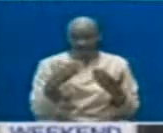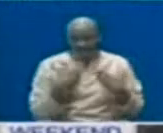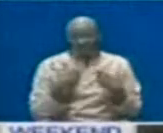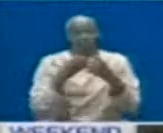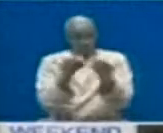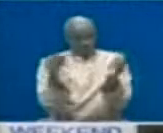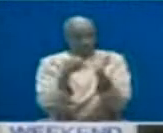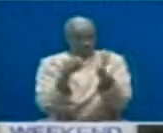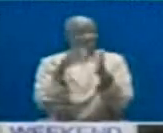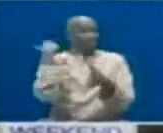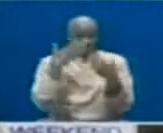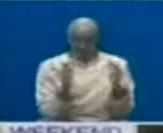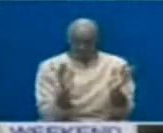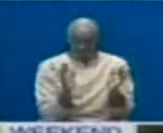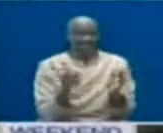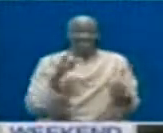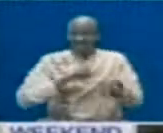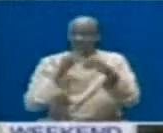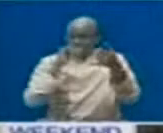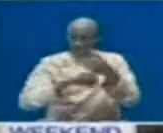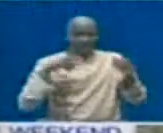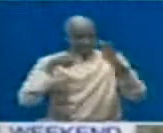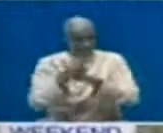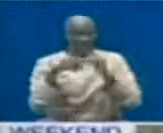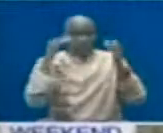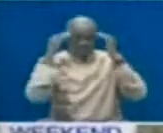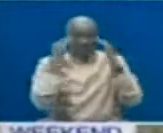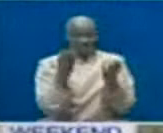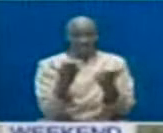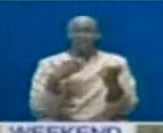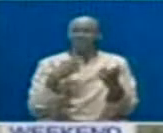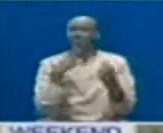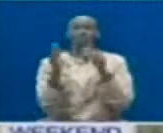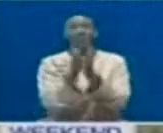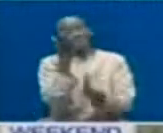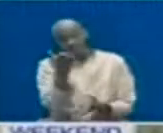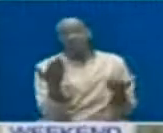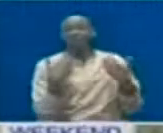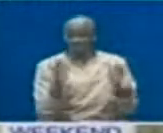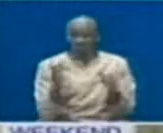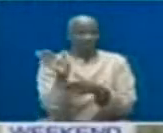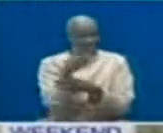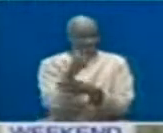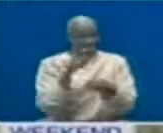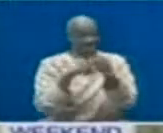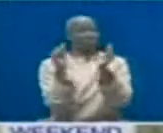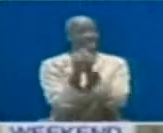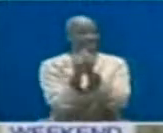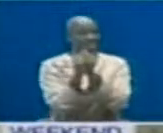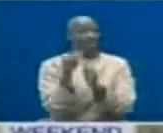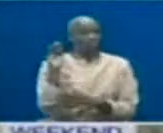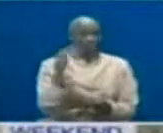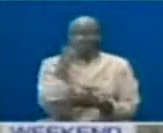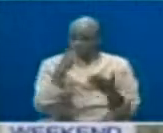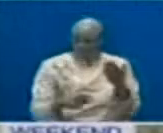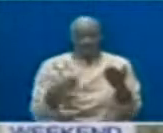out. Bob called his wife when he arrived at the courthouse. Baka tukaongea na yeye. On Thursday saa ine,